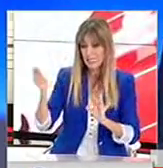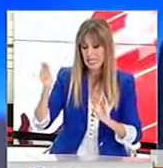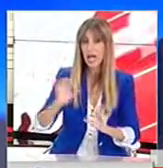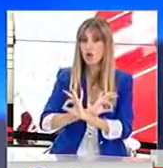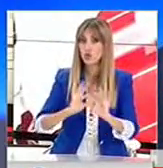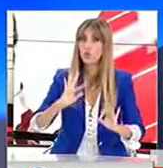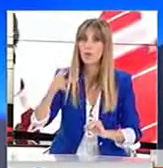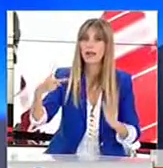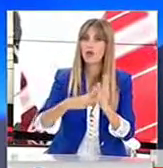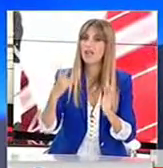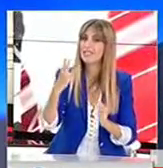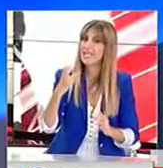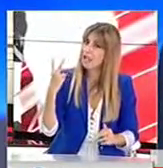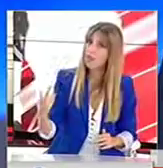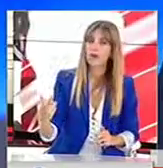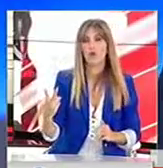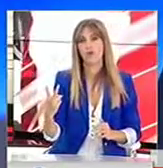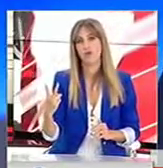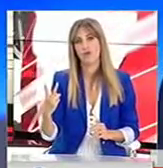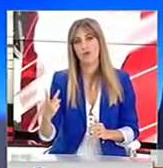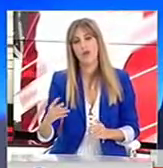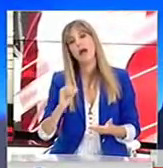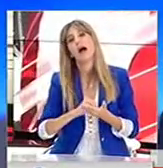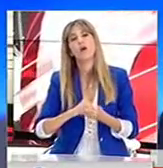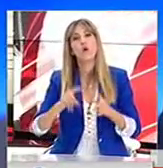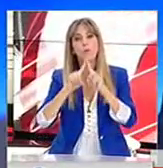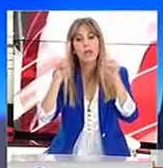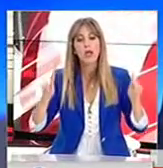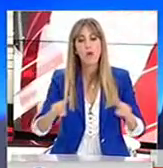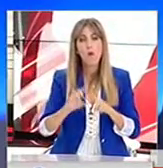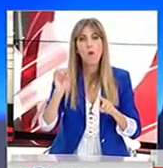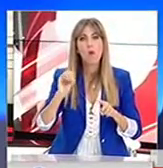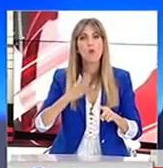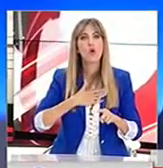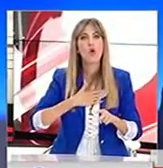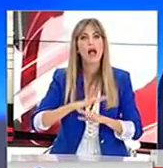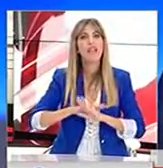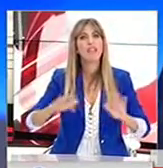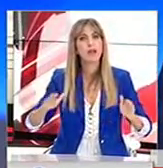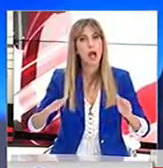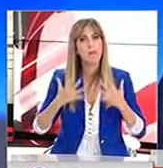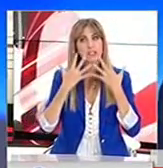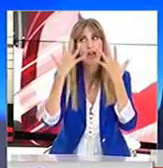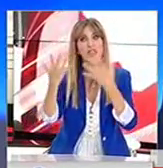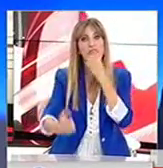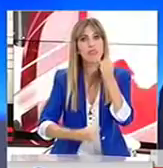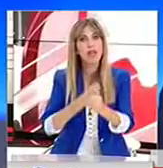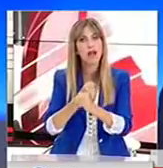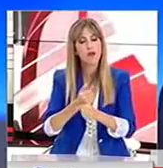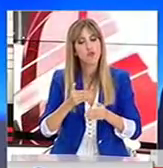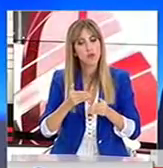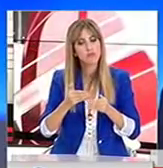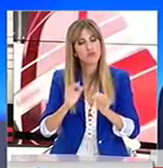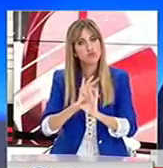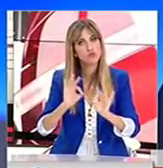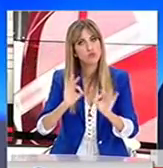τη δεκαετή επέκταση της ορίμανσης των ομολόγων του δεύτερου δανείου και την ταυτόχρονη, την